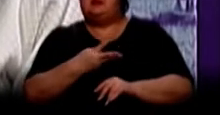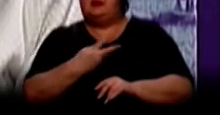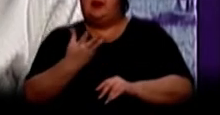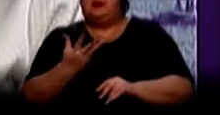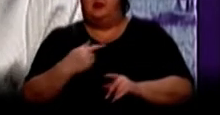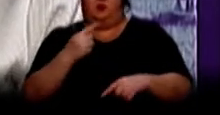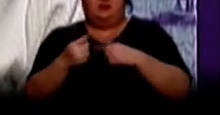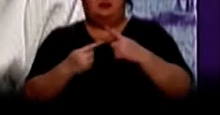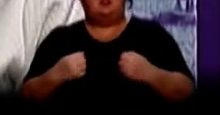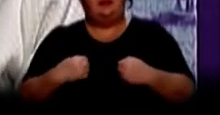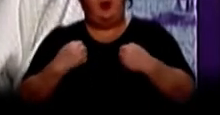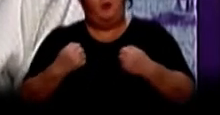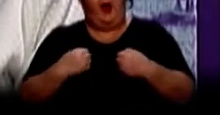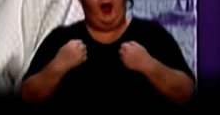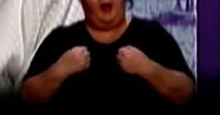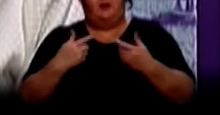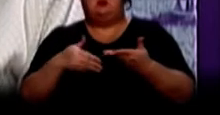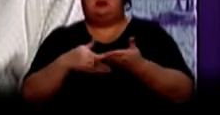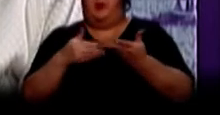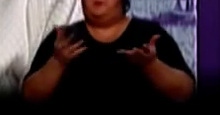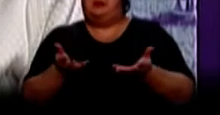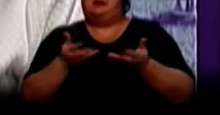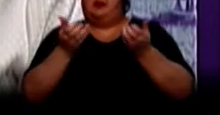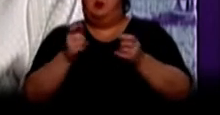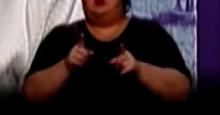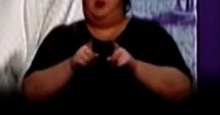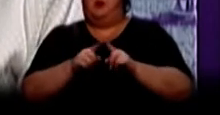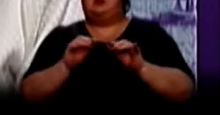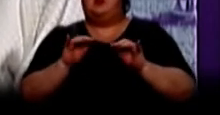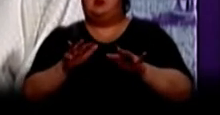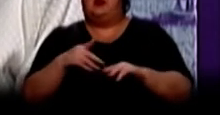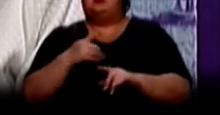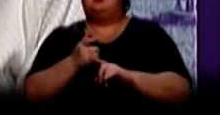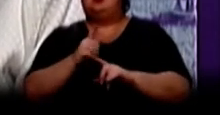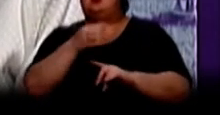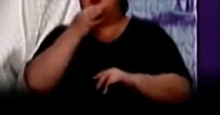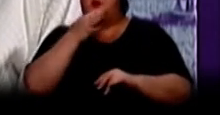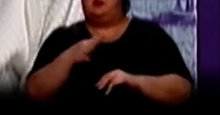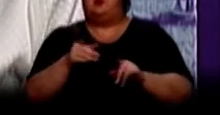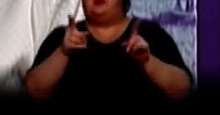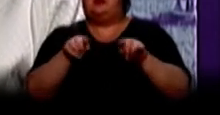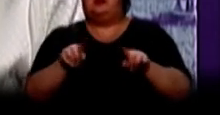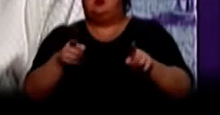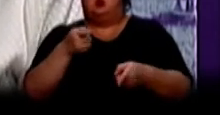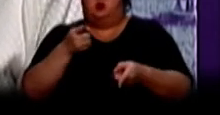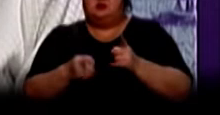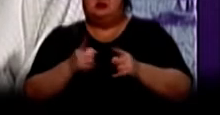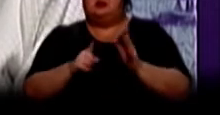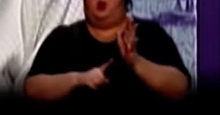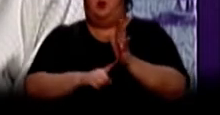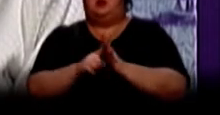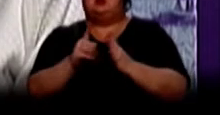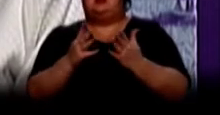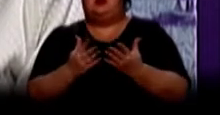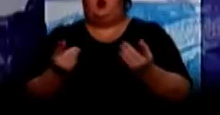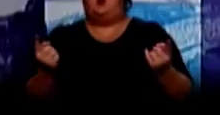завжди намагаємося підтримувати подібні речі. І мені дуже подобається те, що дійсно, починаючи з якогось там